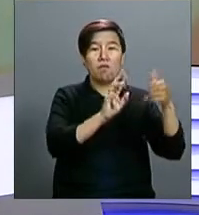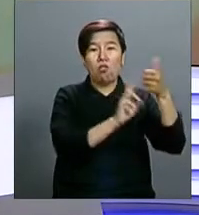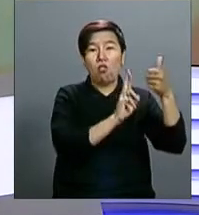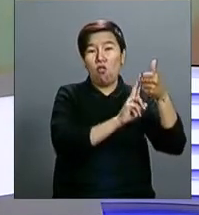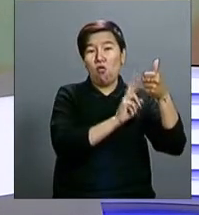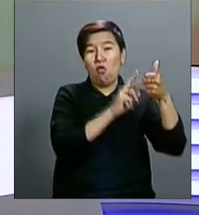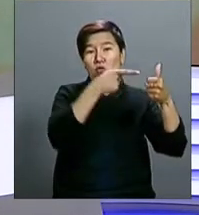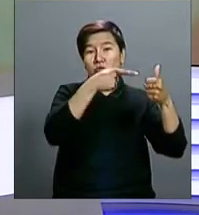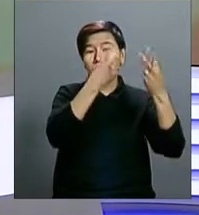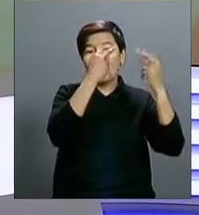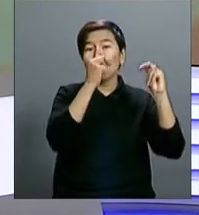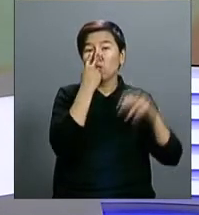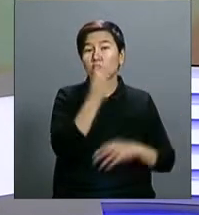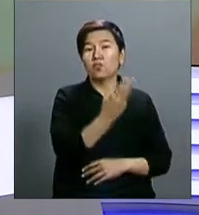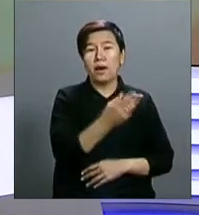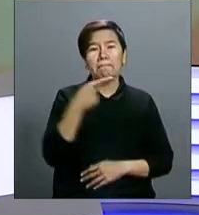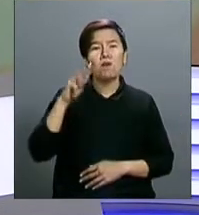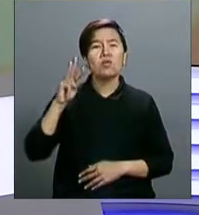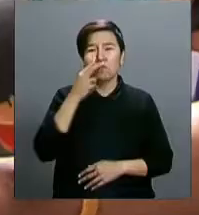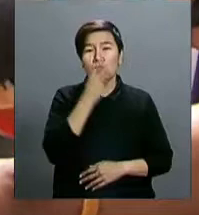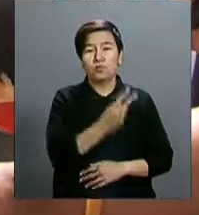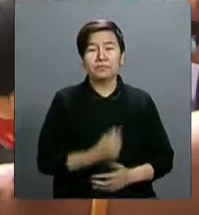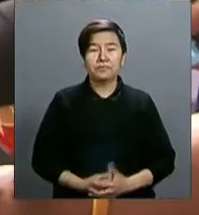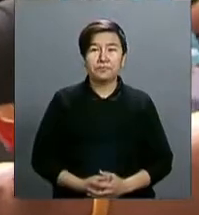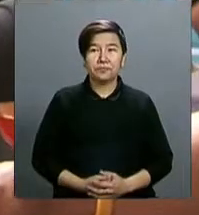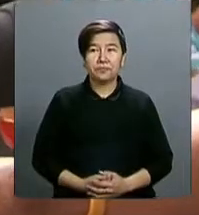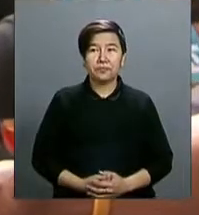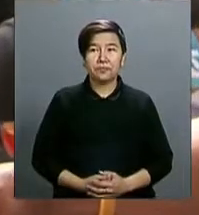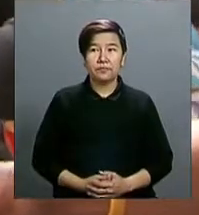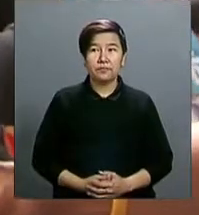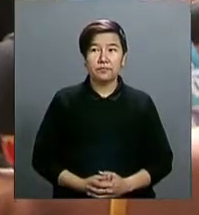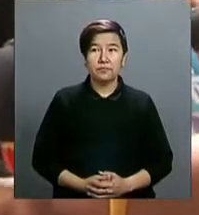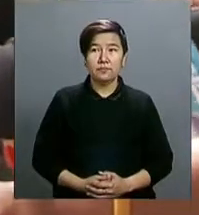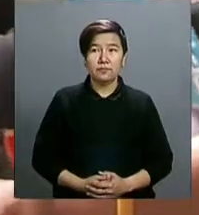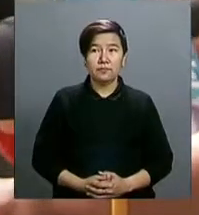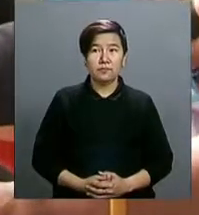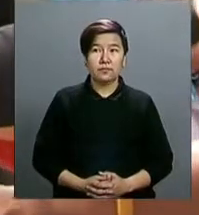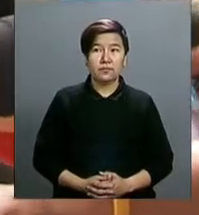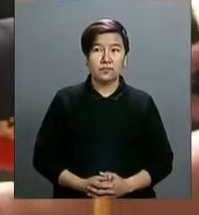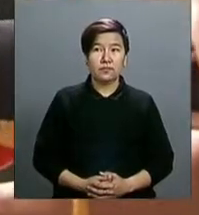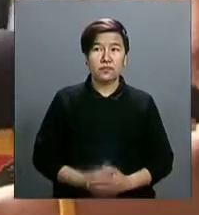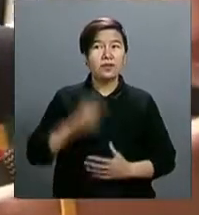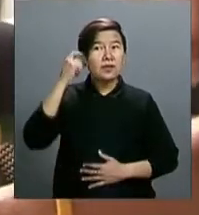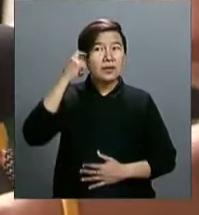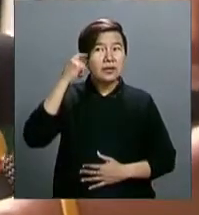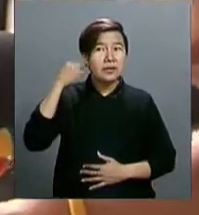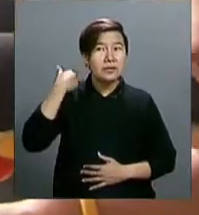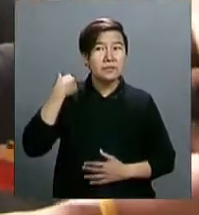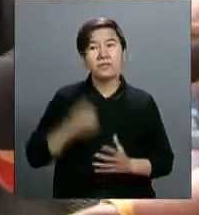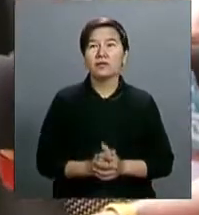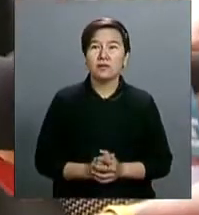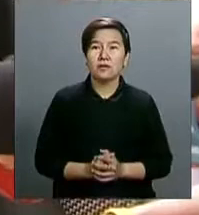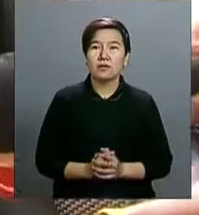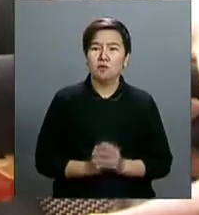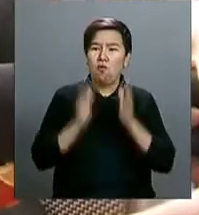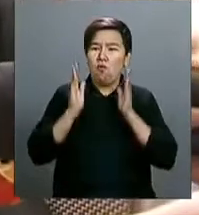อบว่าอย่างไรคงต้องไปฟังเสียงค่ะ ตอนนี้มันเริ่มมีความชัดเจนว่าหลายคนอยากจะเข้ามาร่วมงานกับคสช.